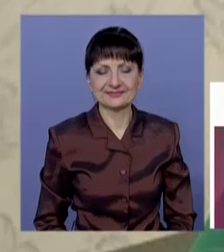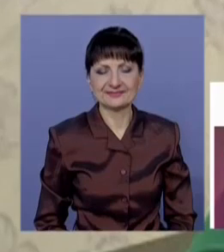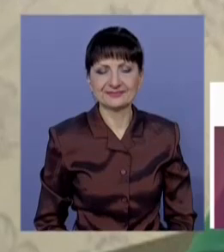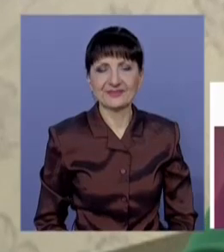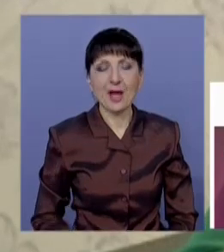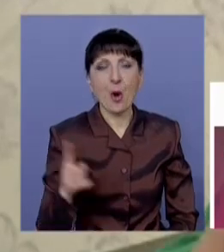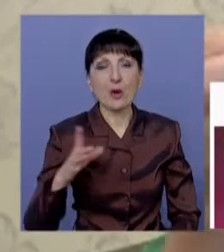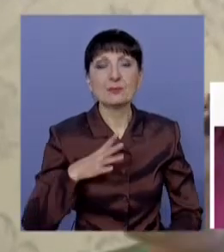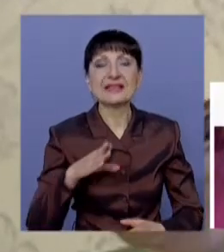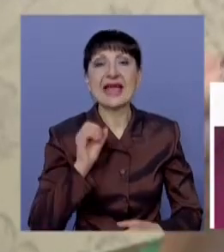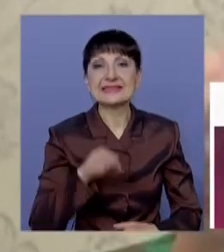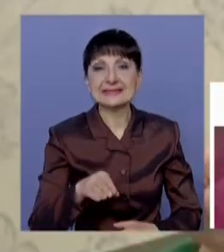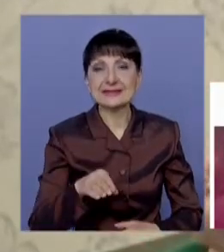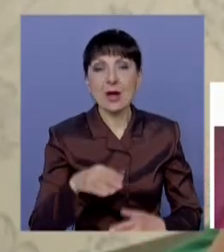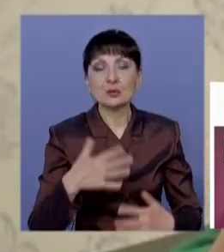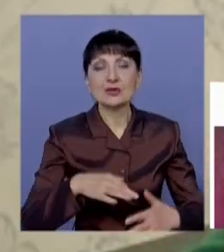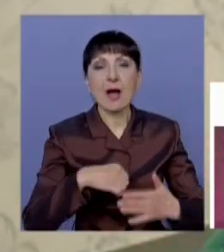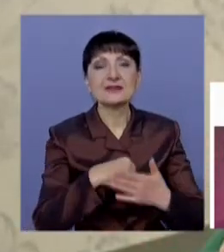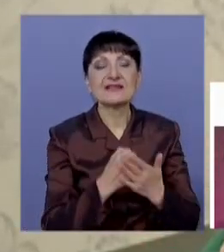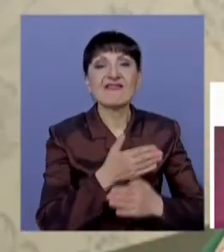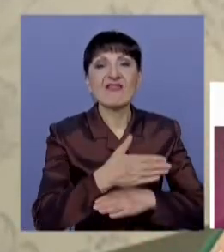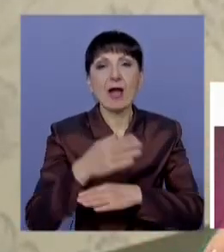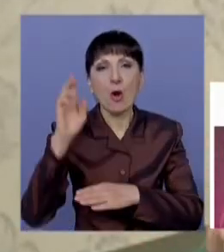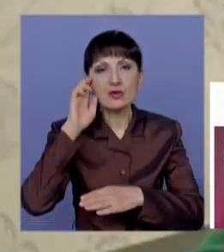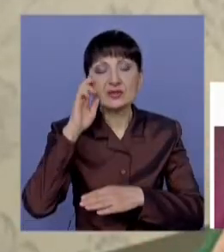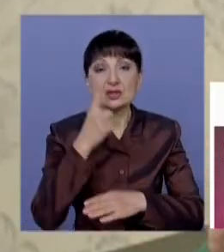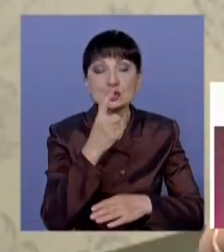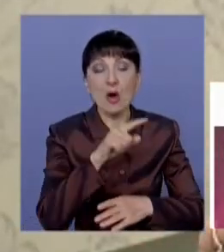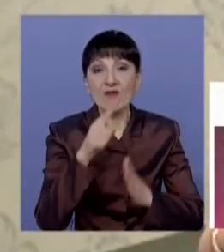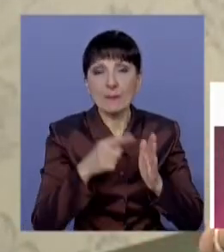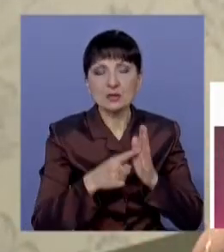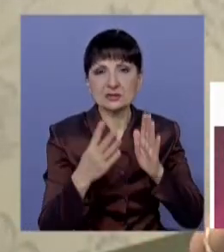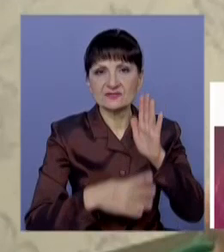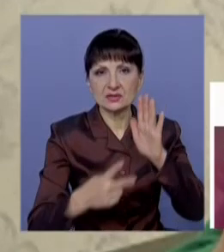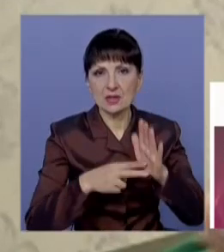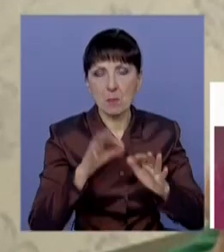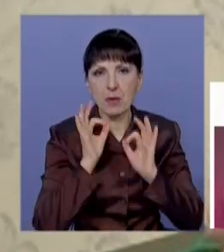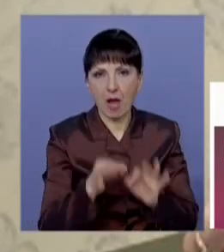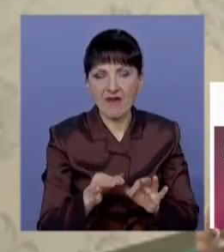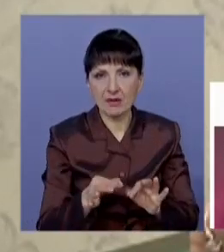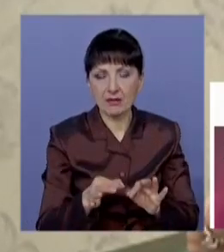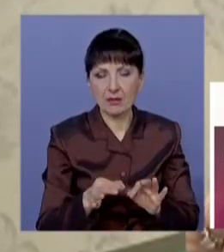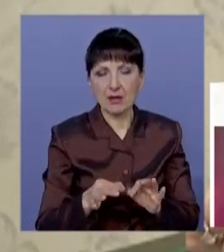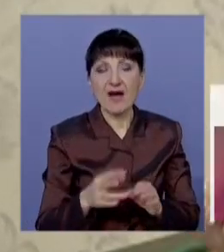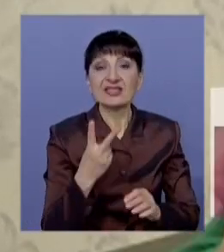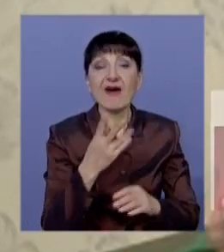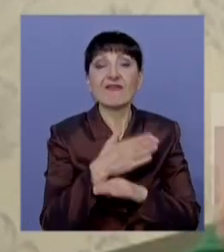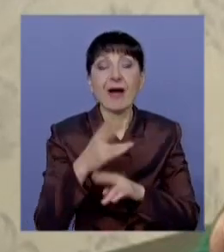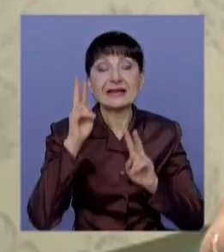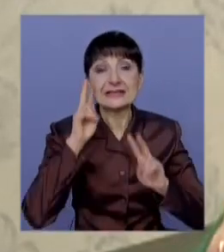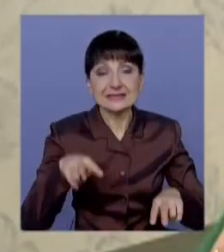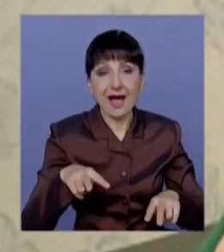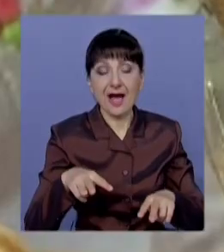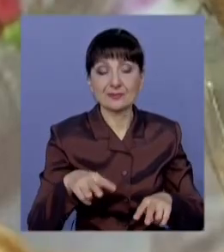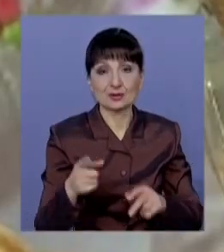Он сдавал тест по определению государственных флагов. Из 100 вопросов ответил на 98 правильно. Арсен признался, что не знает два флага, поскольку они только